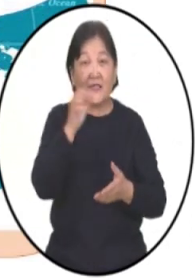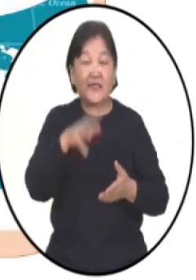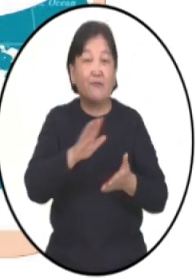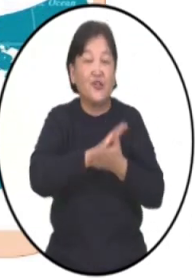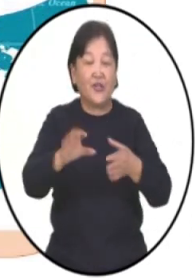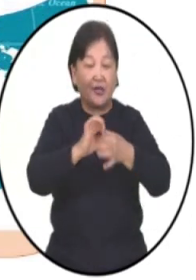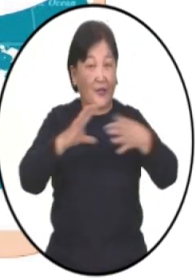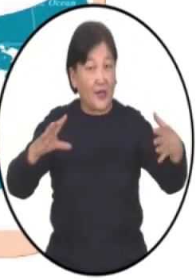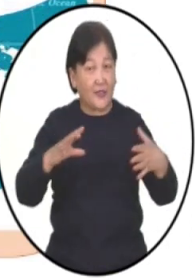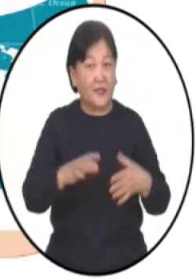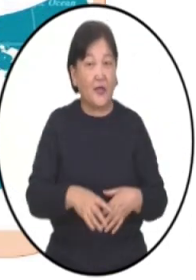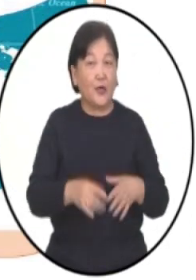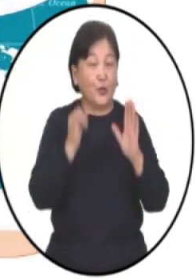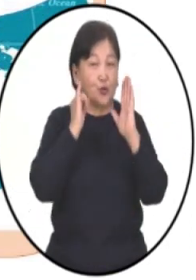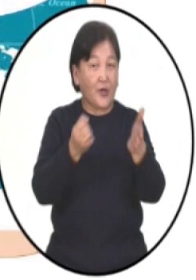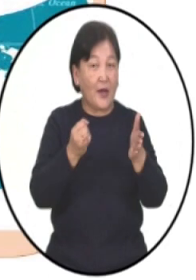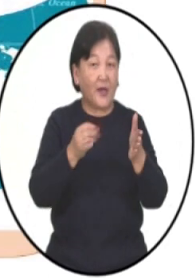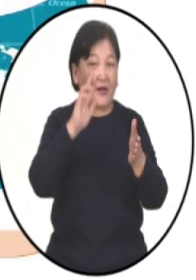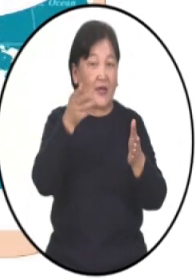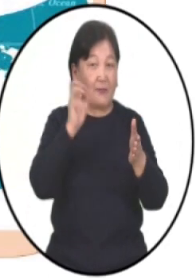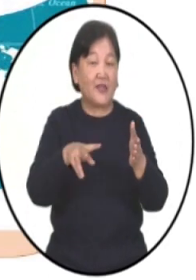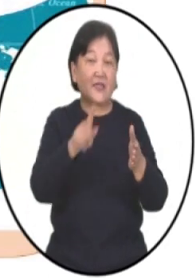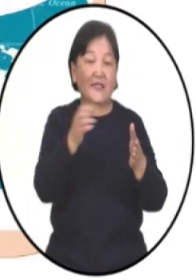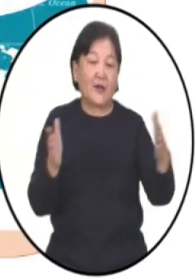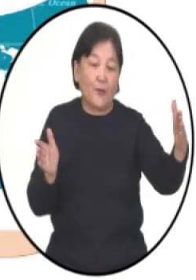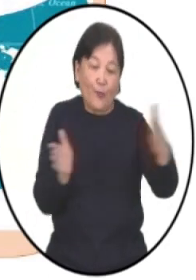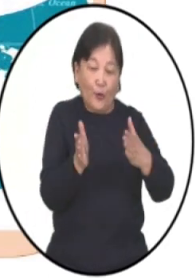нэгдснээр 6,000 км замыг хэмнэх болсон зайг.